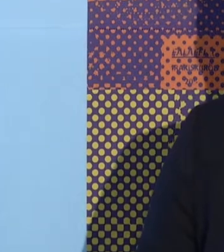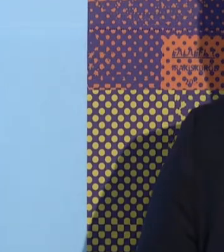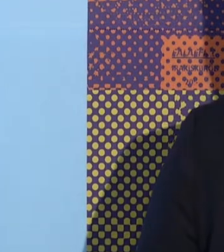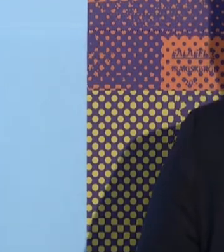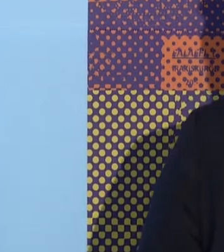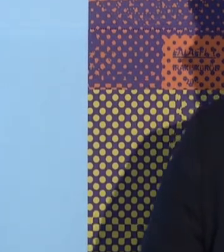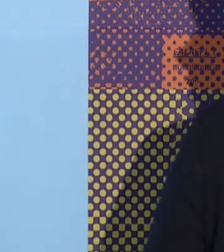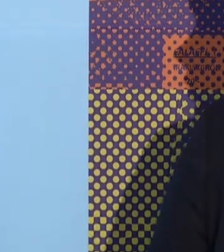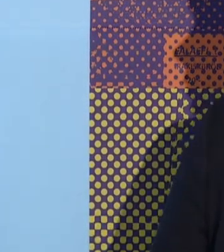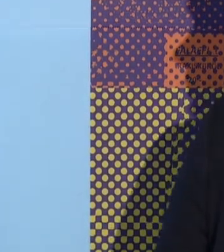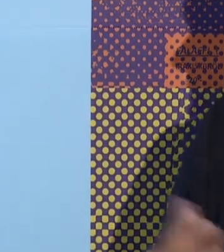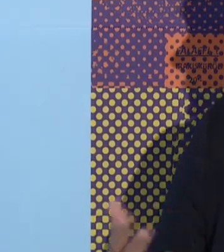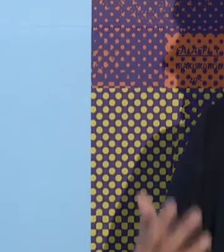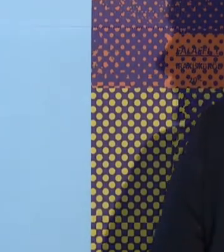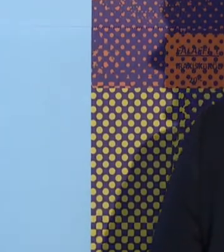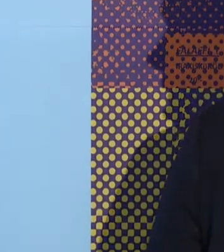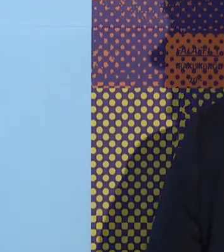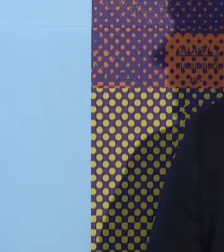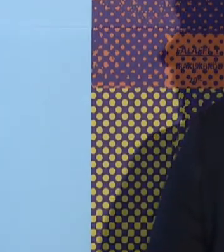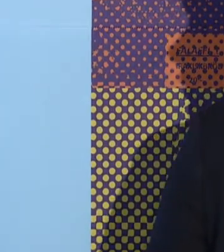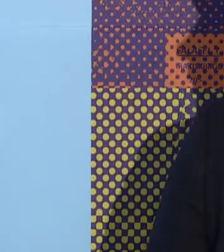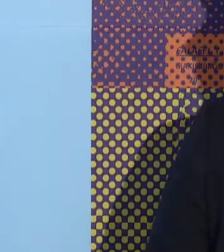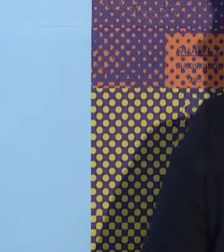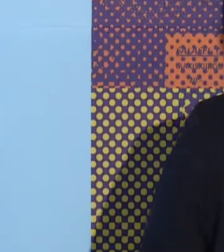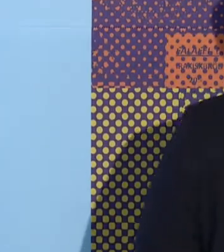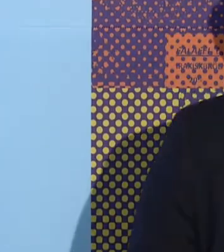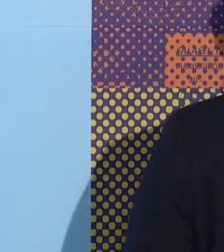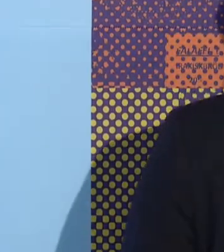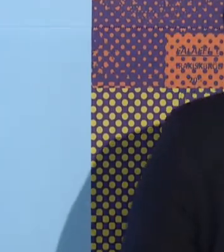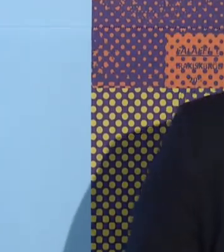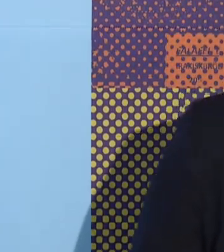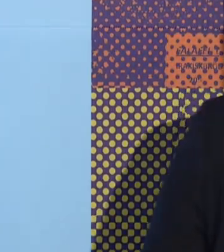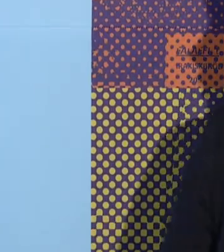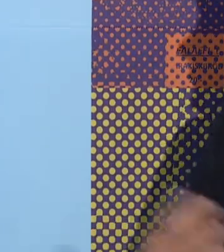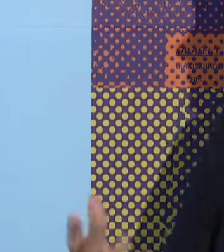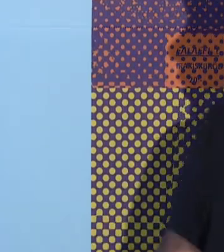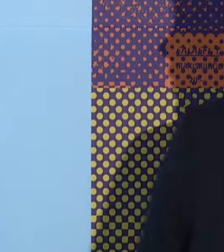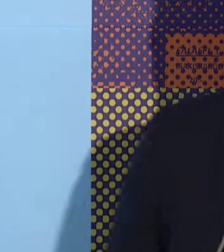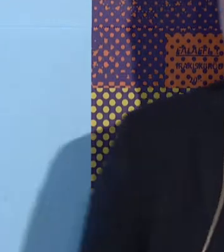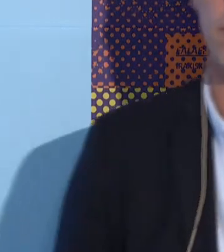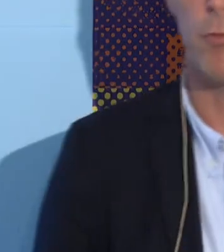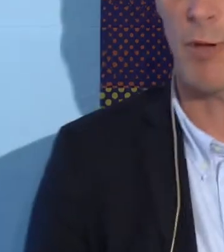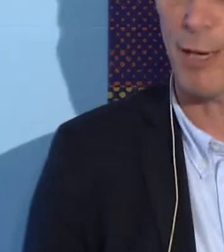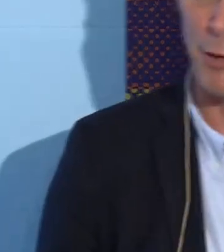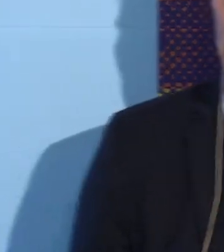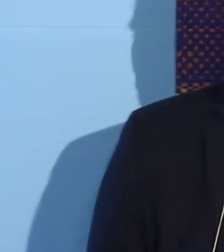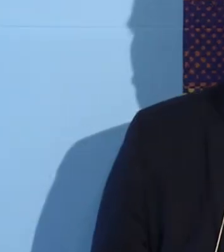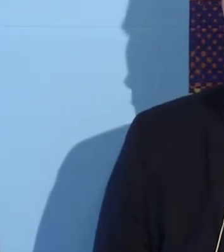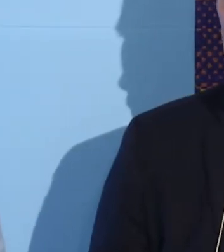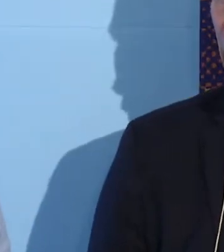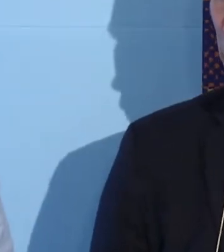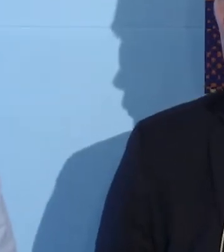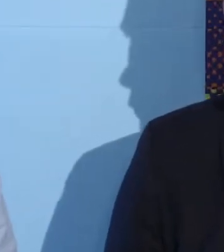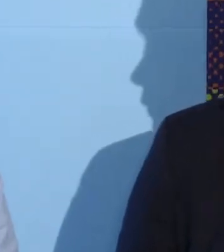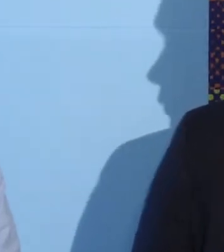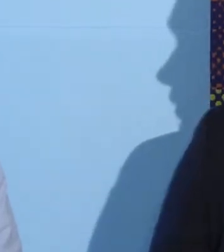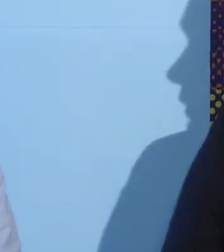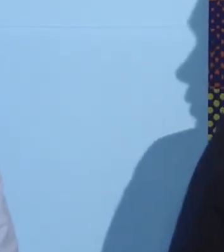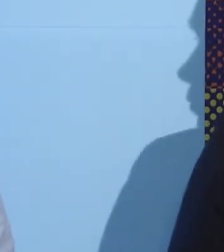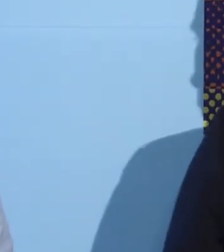Och det pågår ett arbete nu hur man ska kunna mäta det då. Så att vi behöver det. Men sen så får man ju, jag är ju lite så här